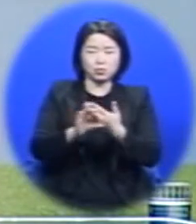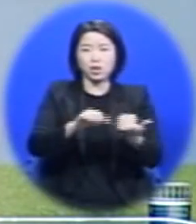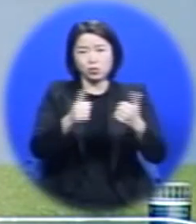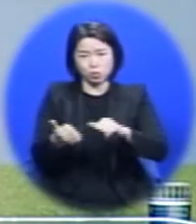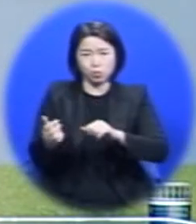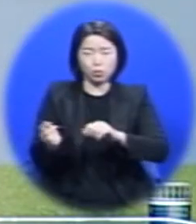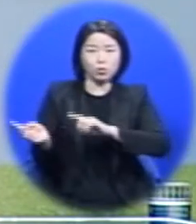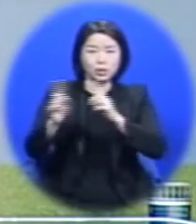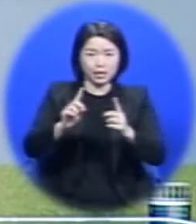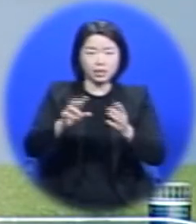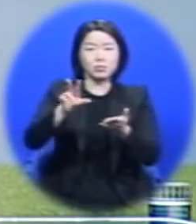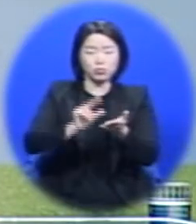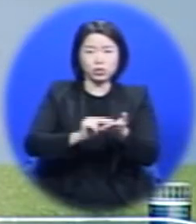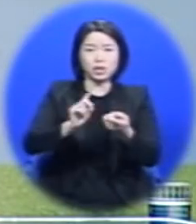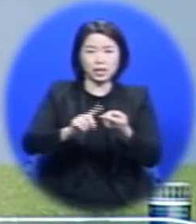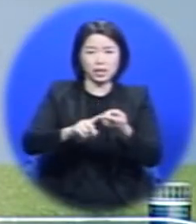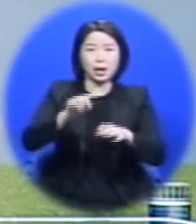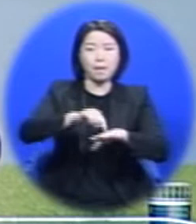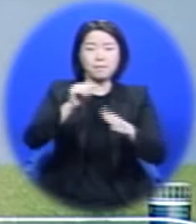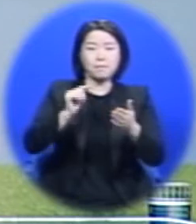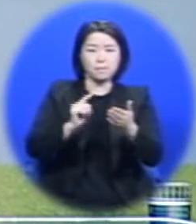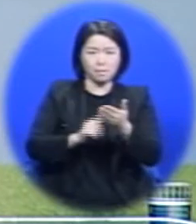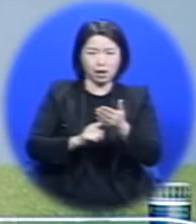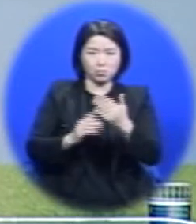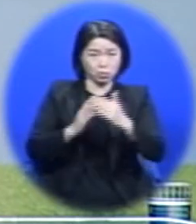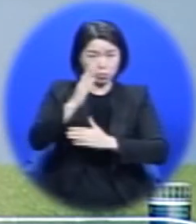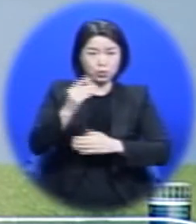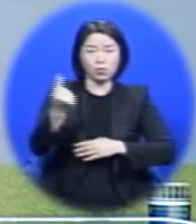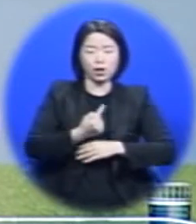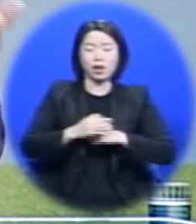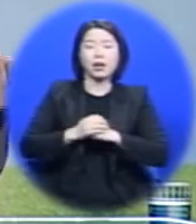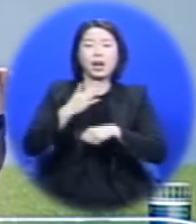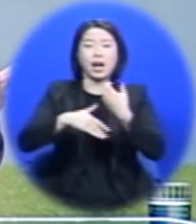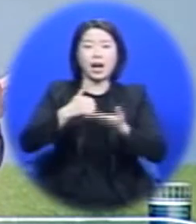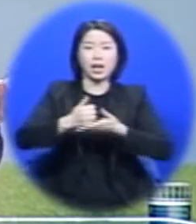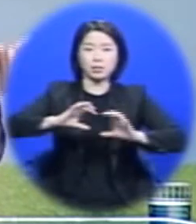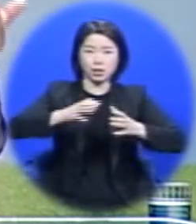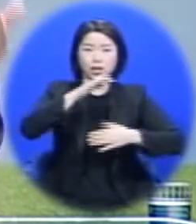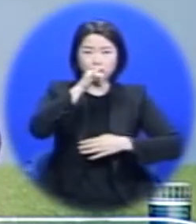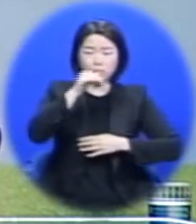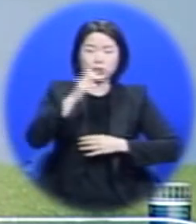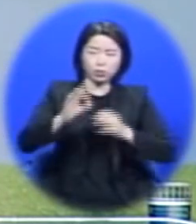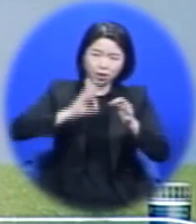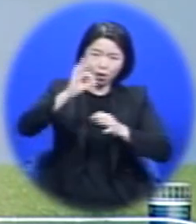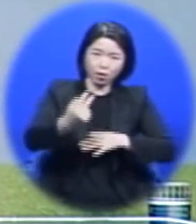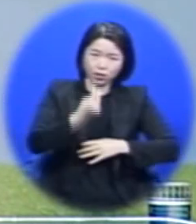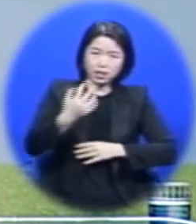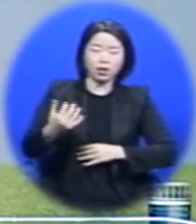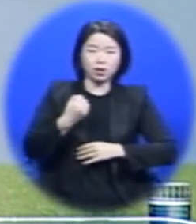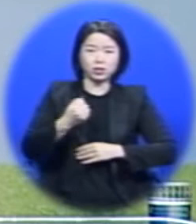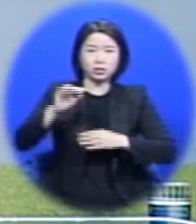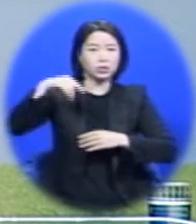사는 문제에 대한 마음에 초월이 옵니다. 하나님의 나라가 있고 또 영생을 내가 얻은